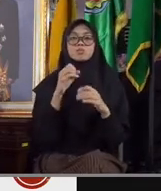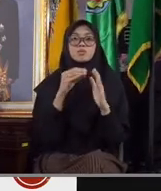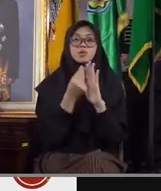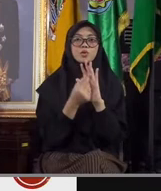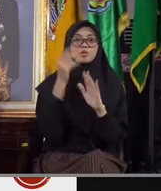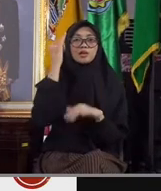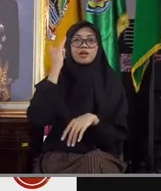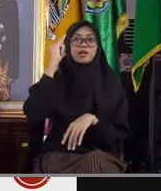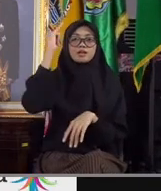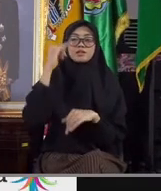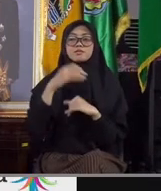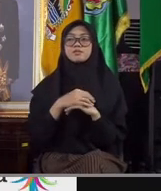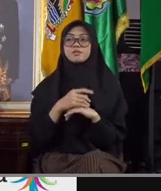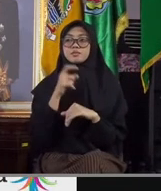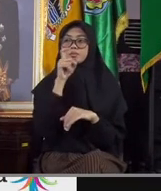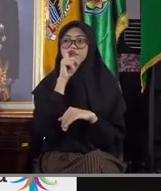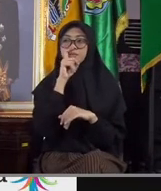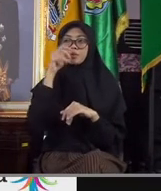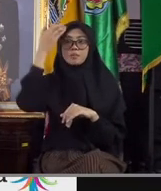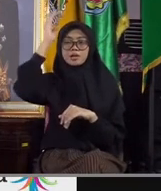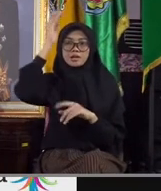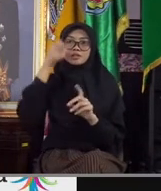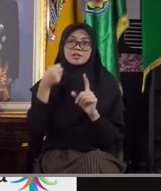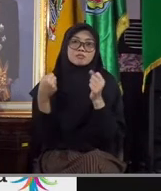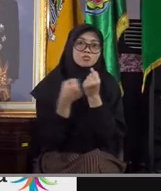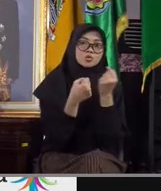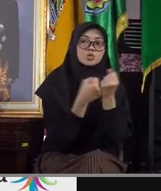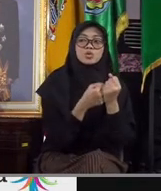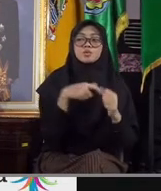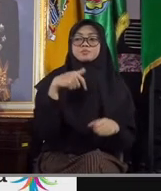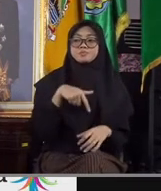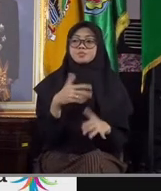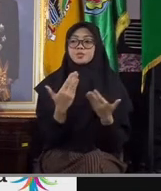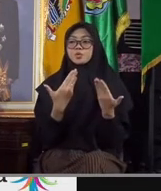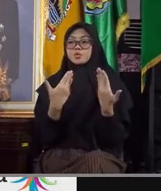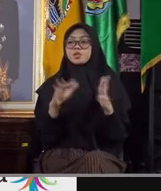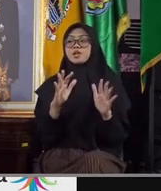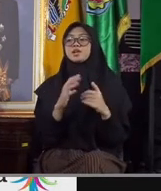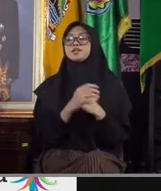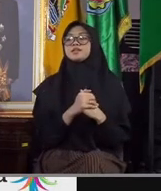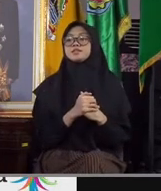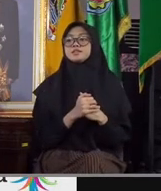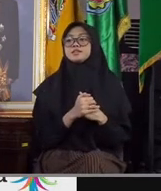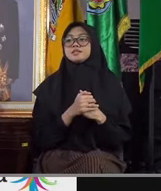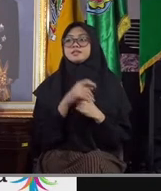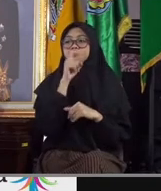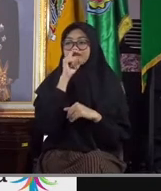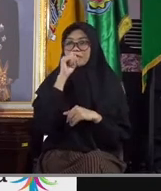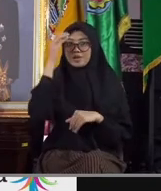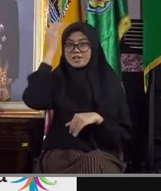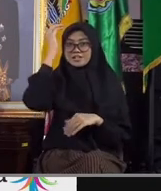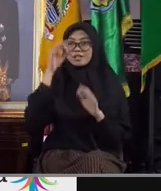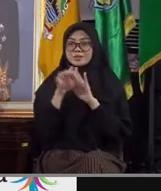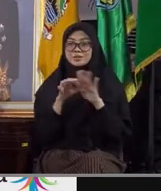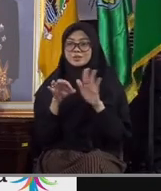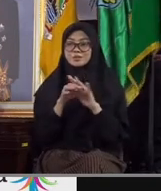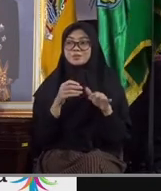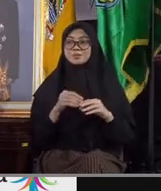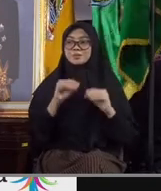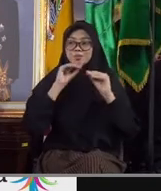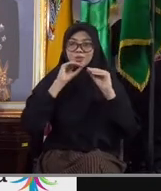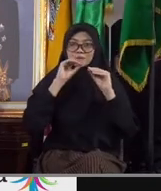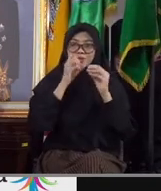daerah. Next. Nah, kira-kira itu saja Mas Gajar yang bisa